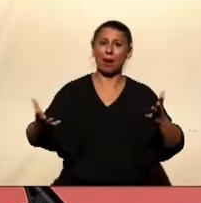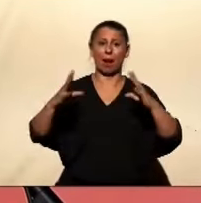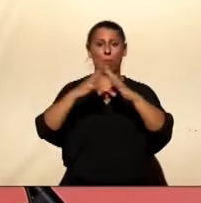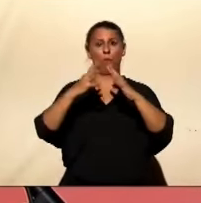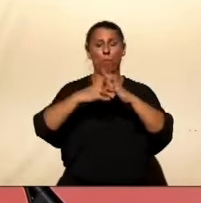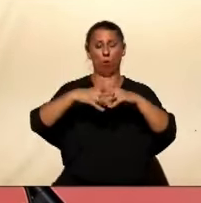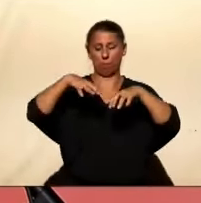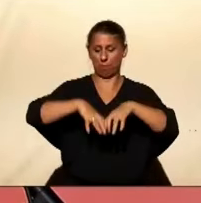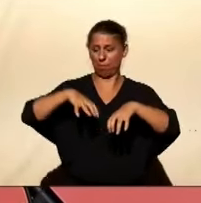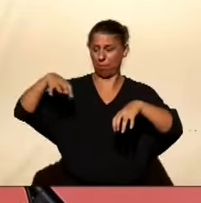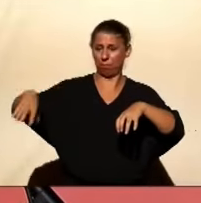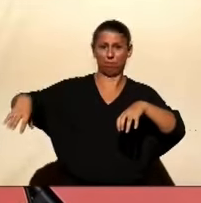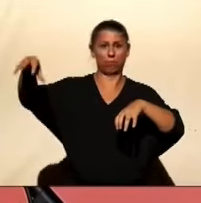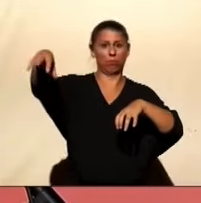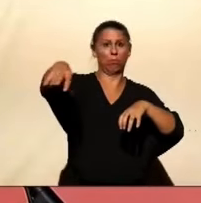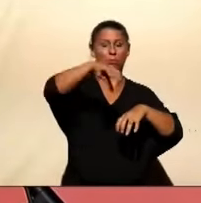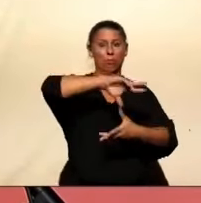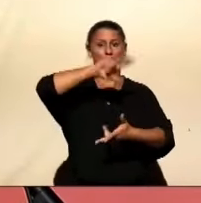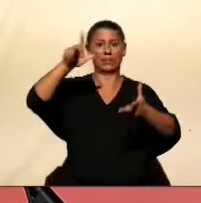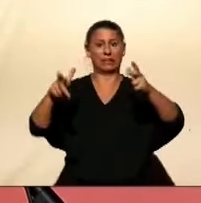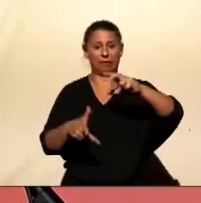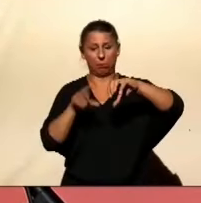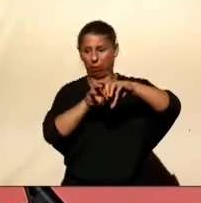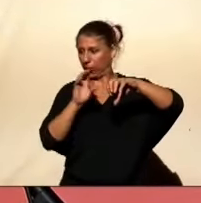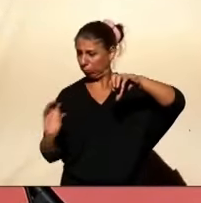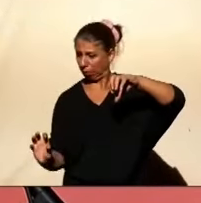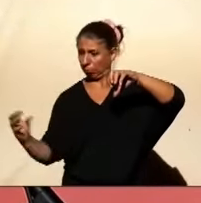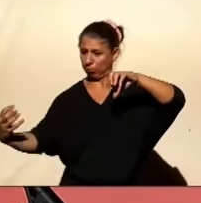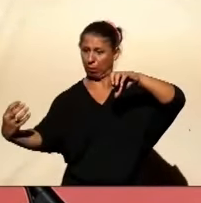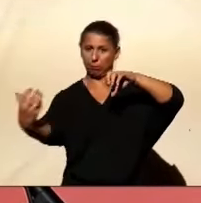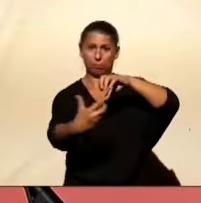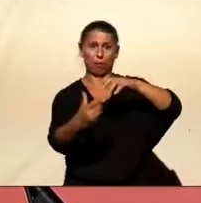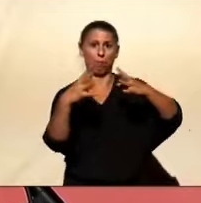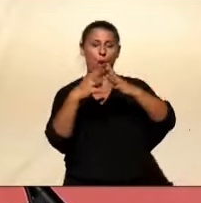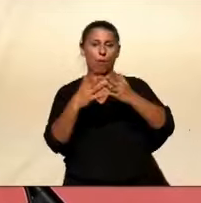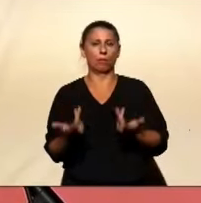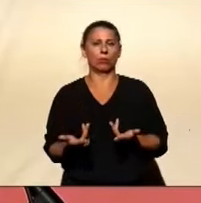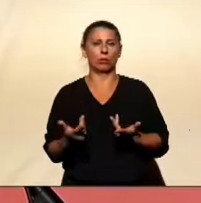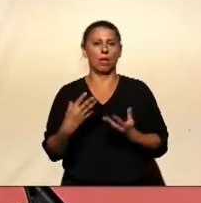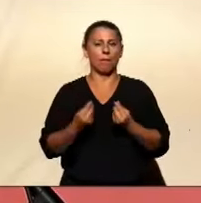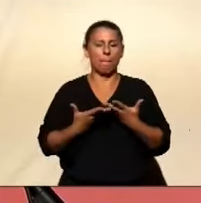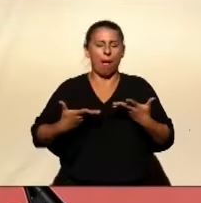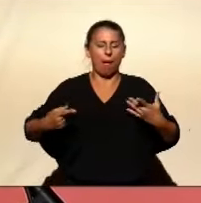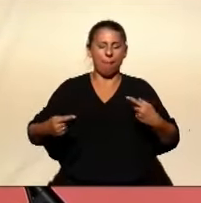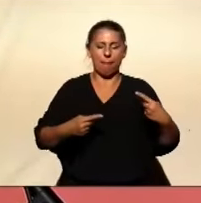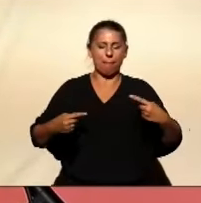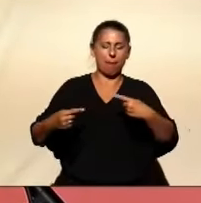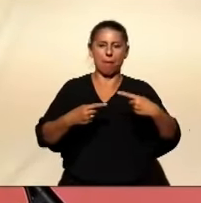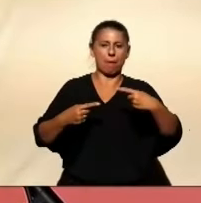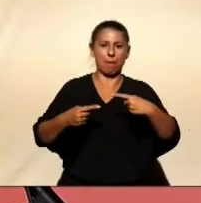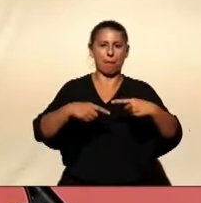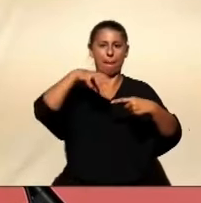πολεμικές εστίες σε διάφορα σημεία της γης? Η όξυνση της σύγκρουσης στα μέτωπα